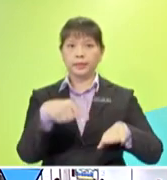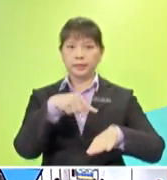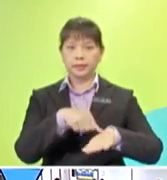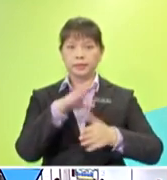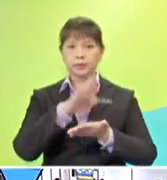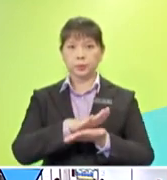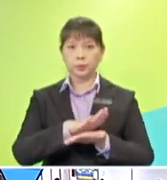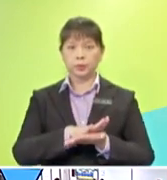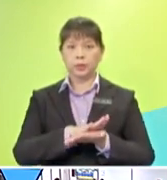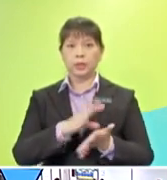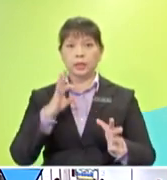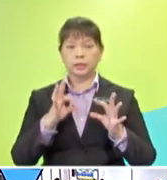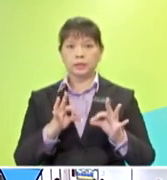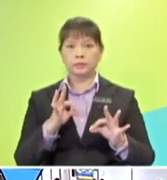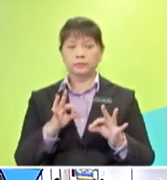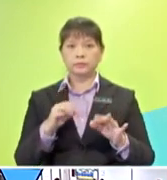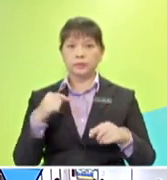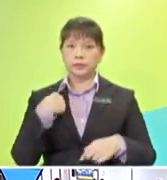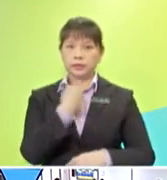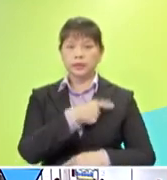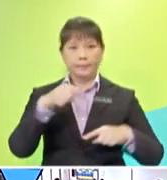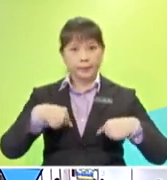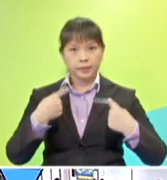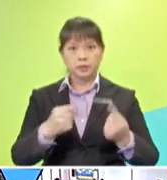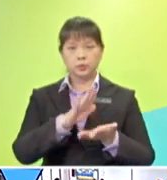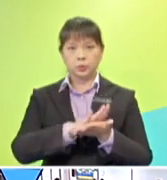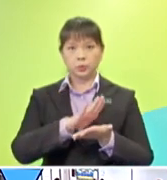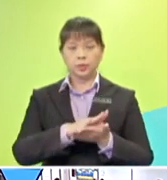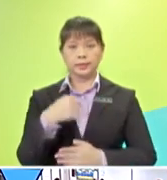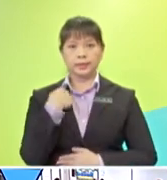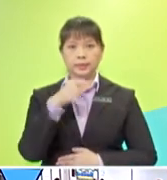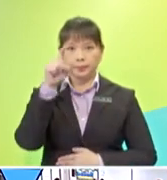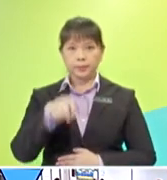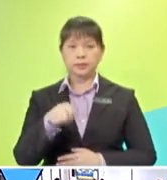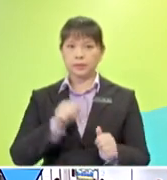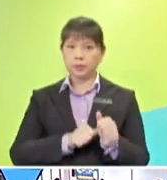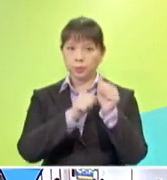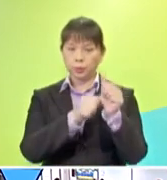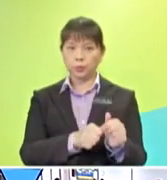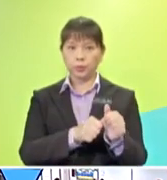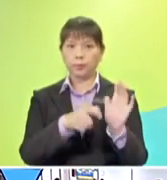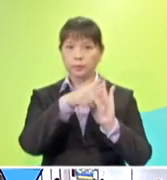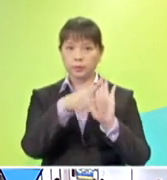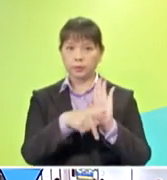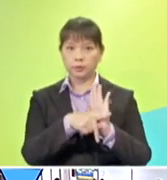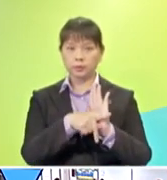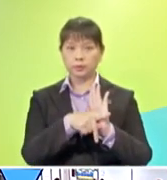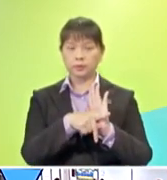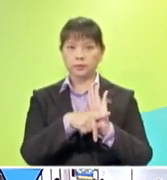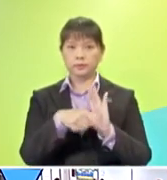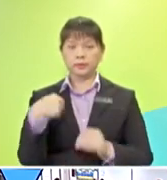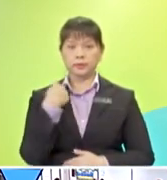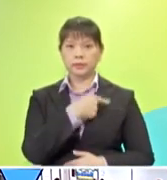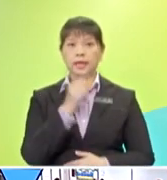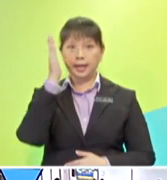ke sekolah semestinya mesti mematuhi peraturan kita ke tengok selepas ini apa